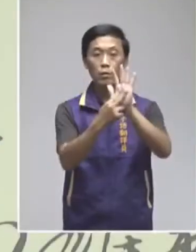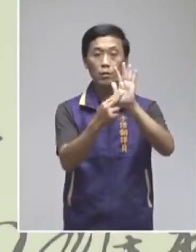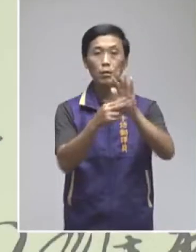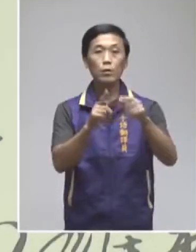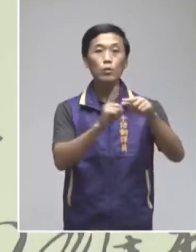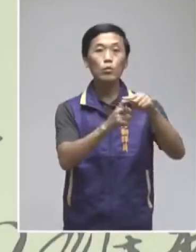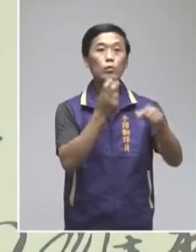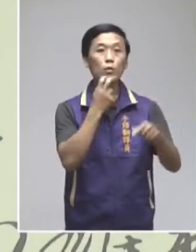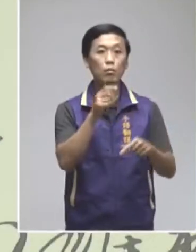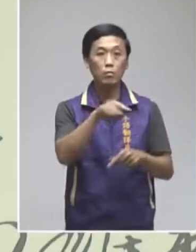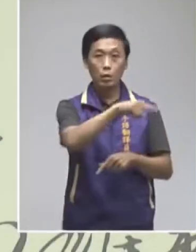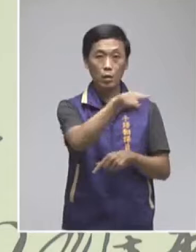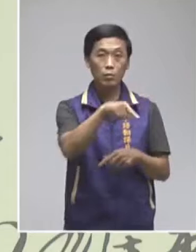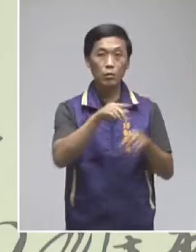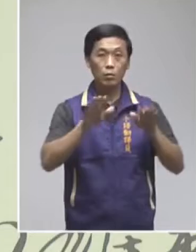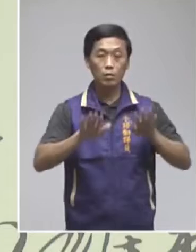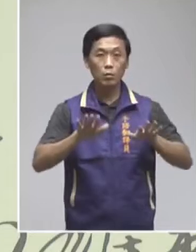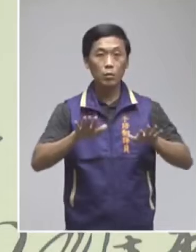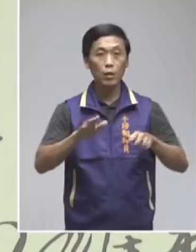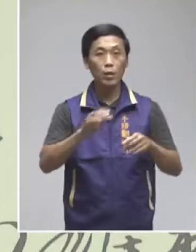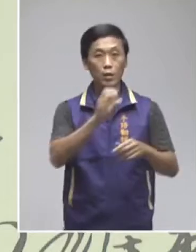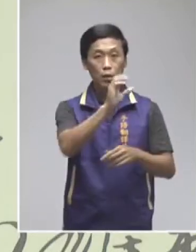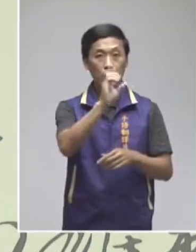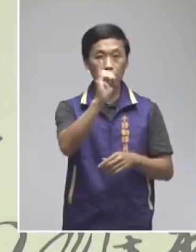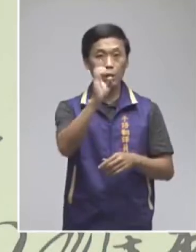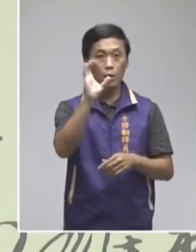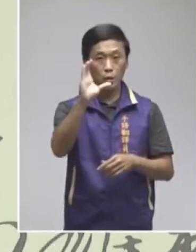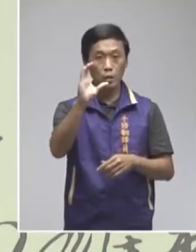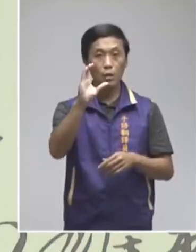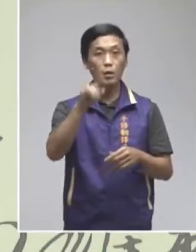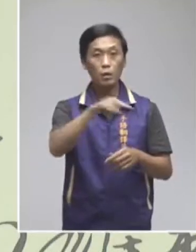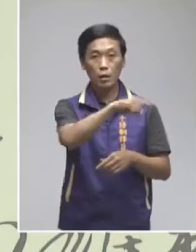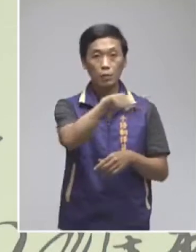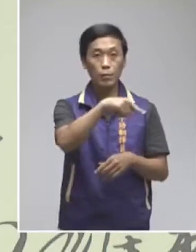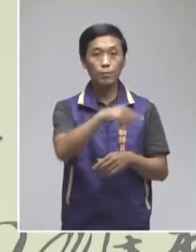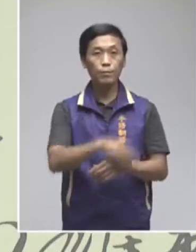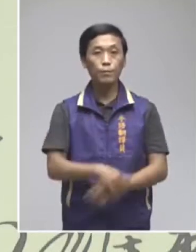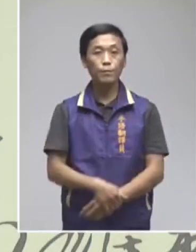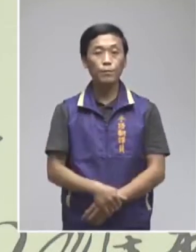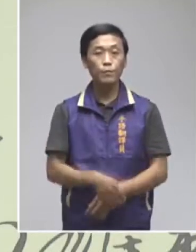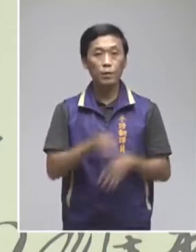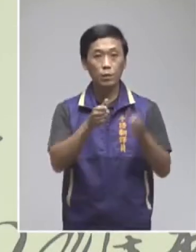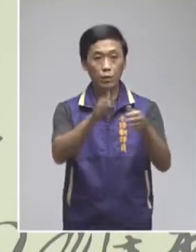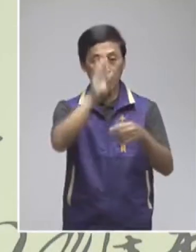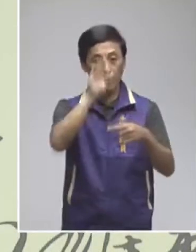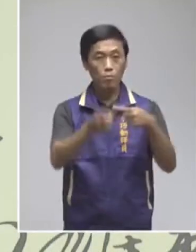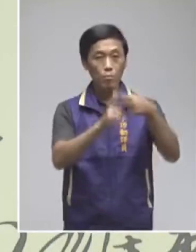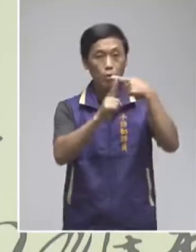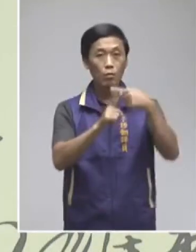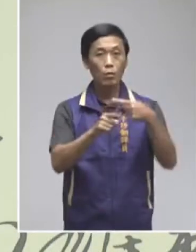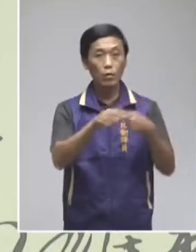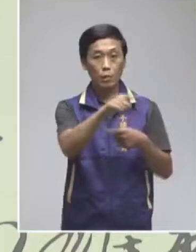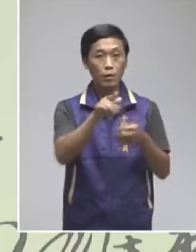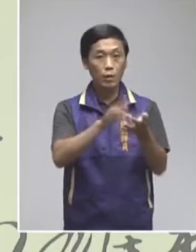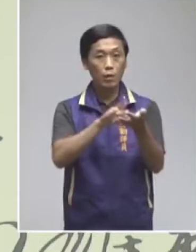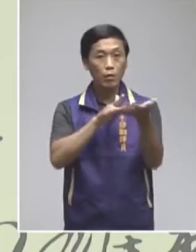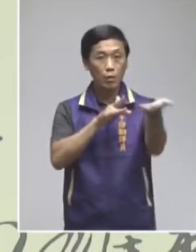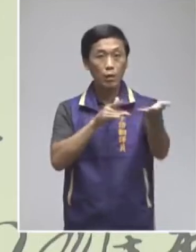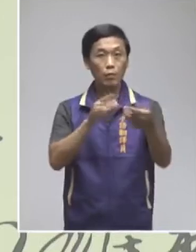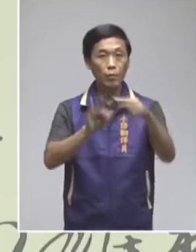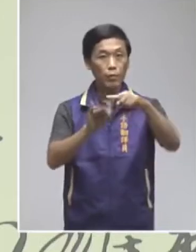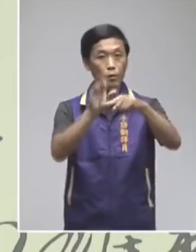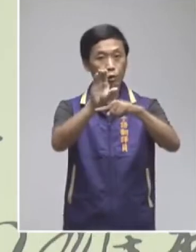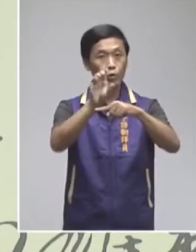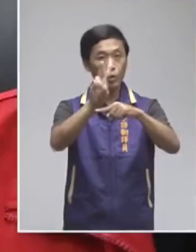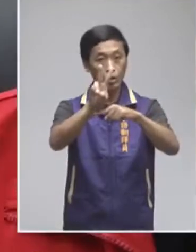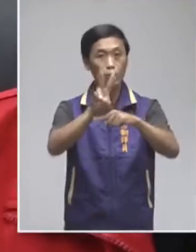中央现在CDC 带一些这个确诊住民的投药的比例达到92%，